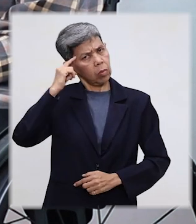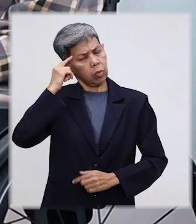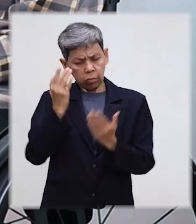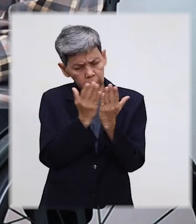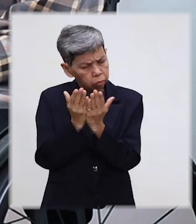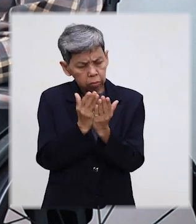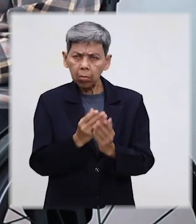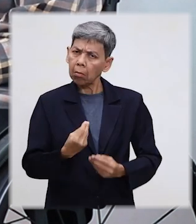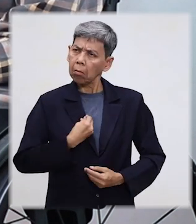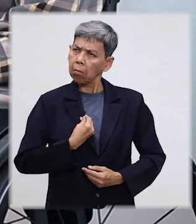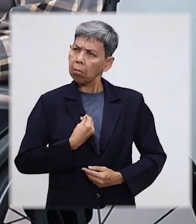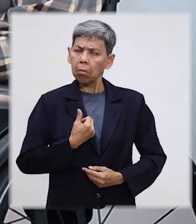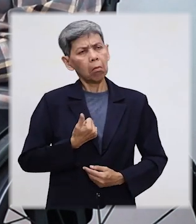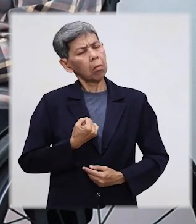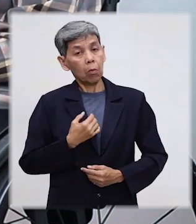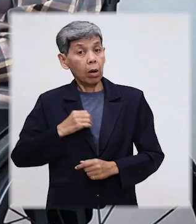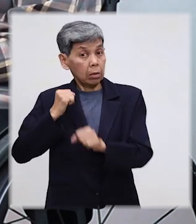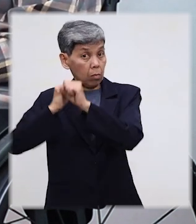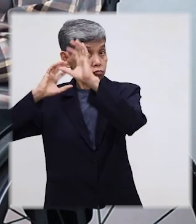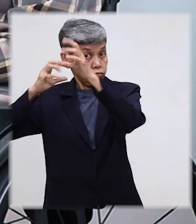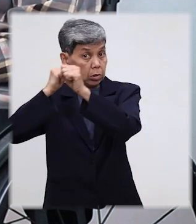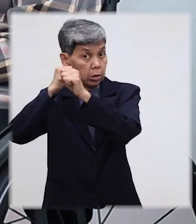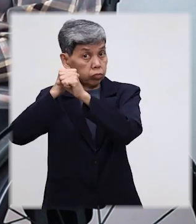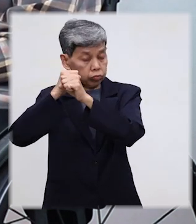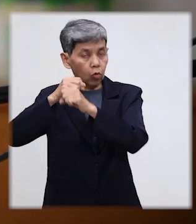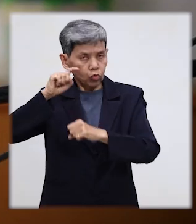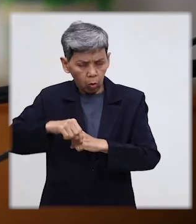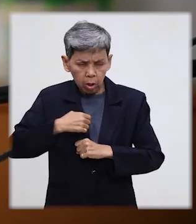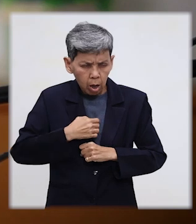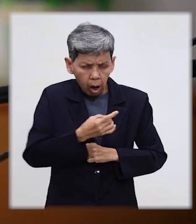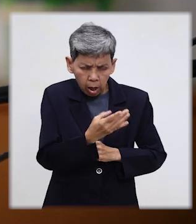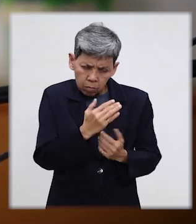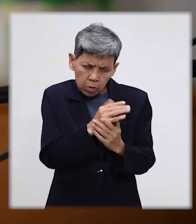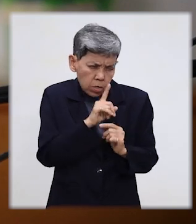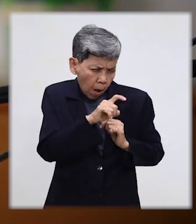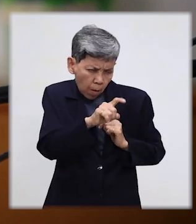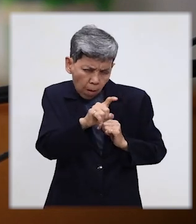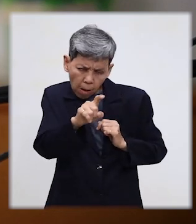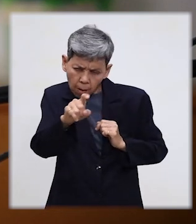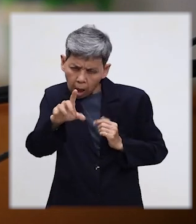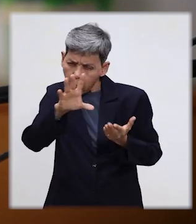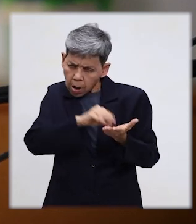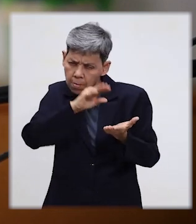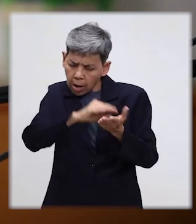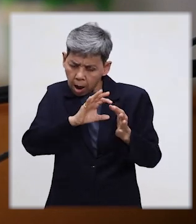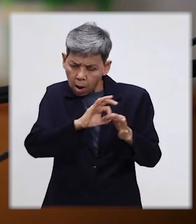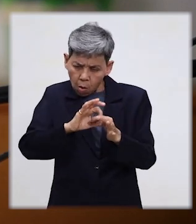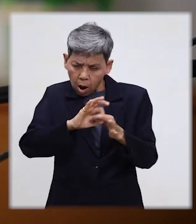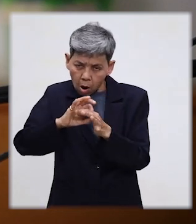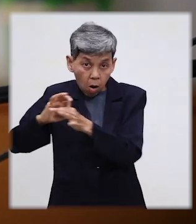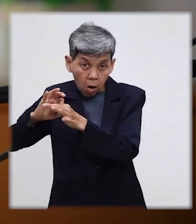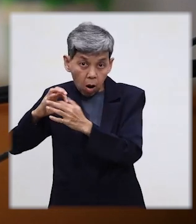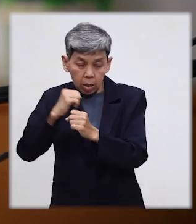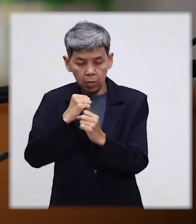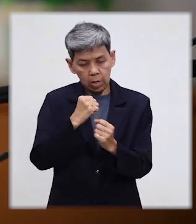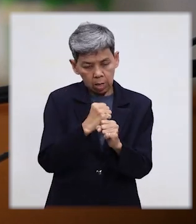ท่องแล้วมันจะได้อะไรแต่พอเป็นหนังเนี่ยมันจะต้องรู้ข้อมูลเพื่อเชื่อมโยงไปไม่ว่าจะเ